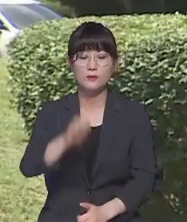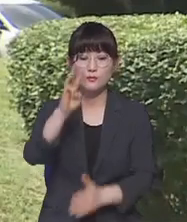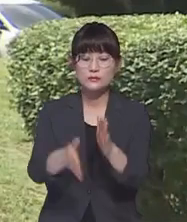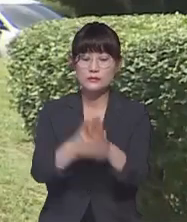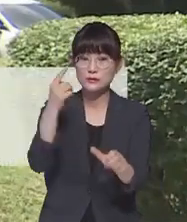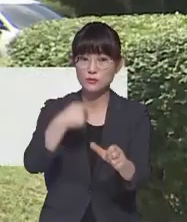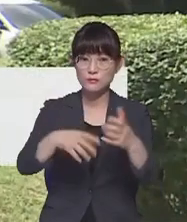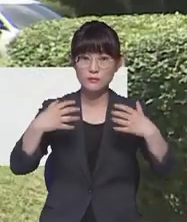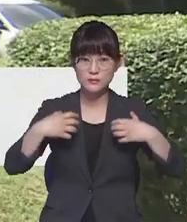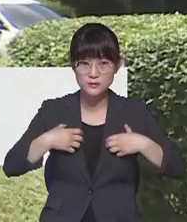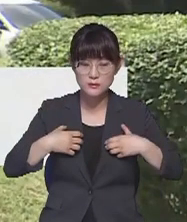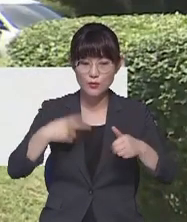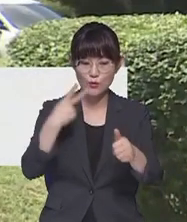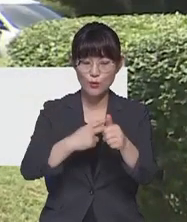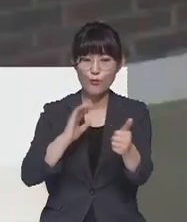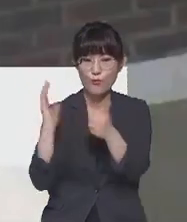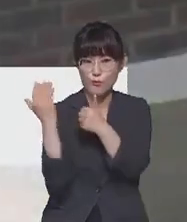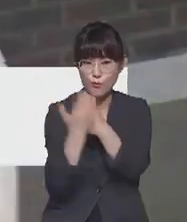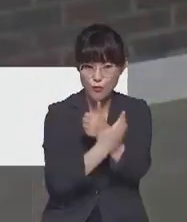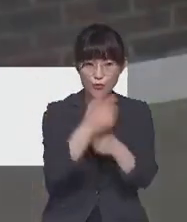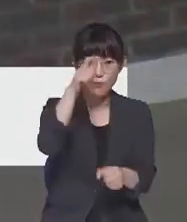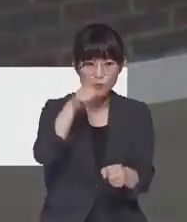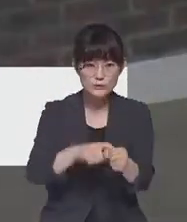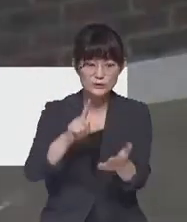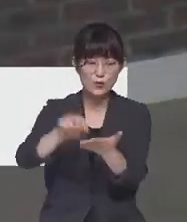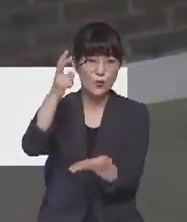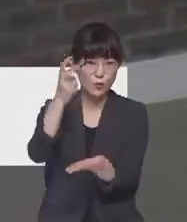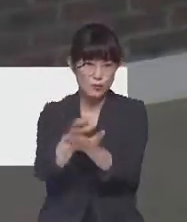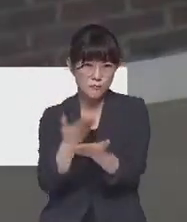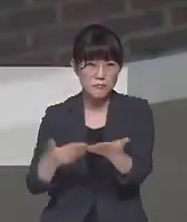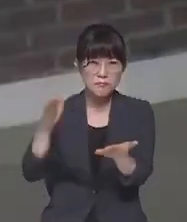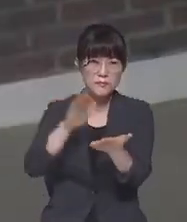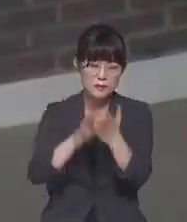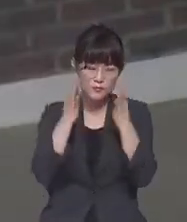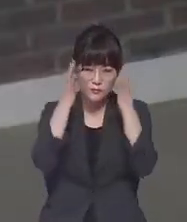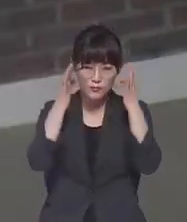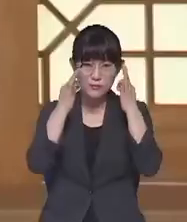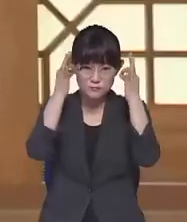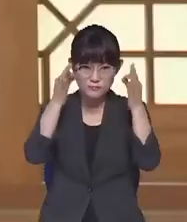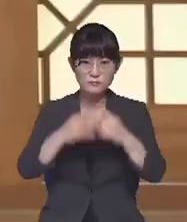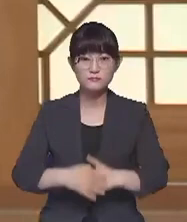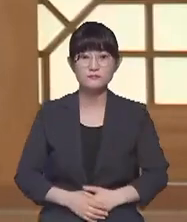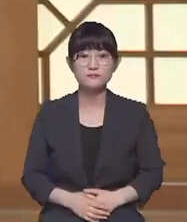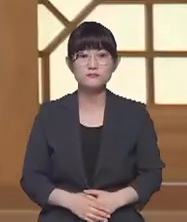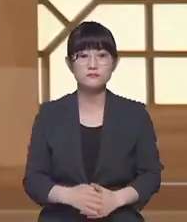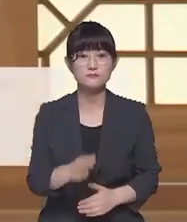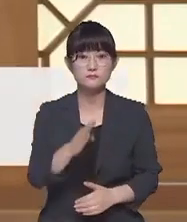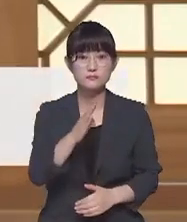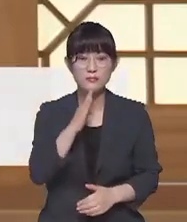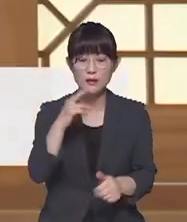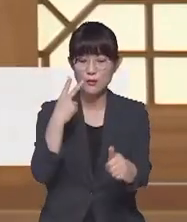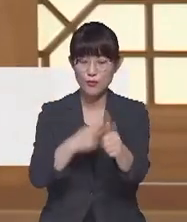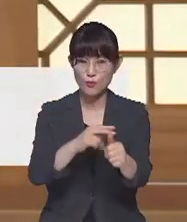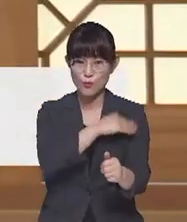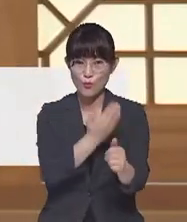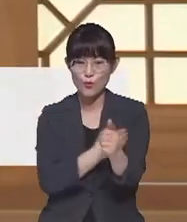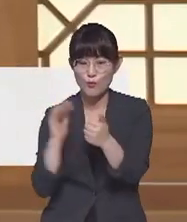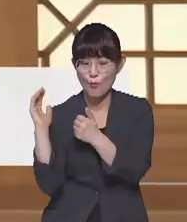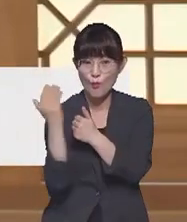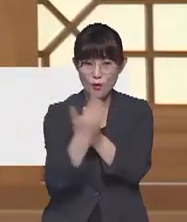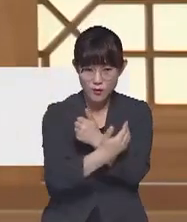광주시 교육청은 교권 보호를 위한 조례 정비에 힘을 쏟고 있습니다. 실질적으로 교권을